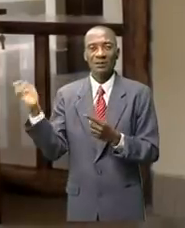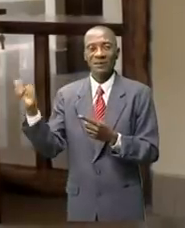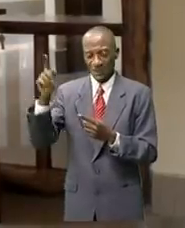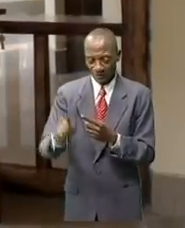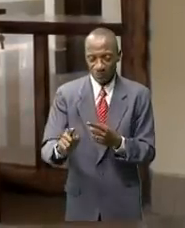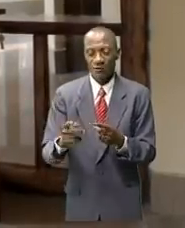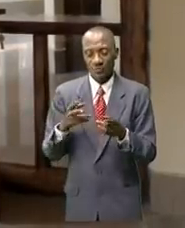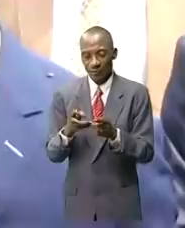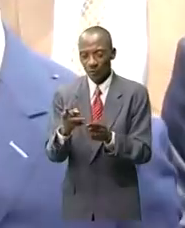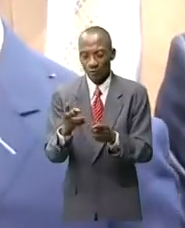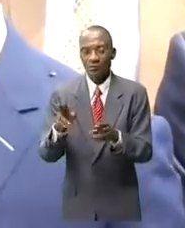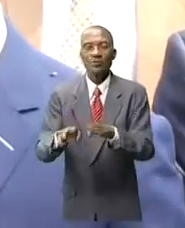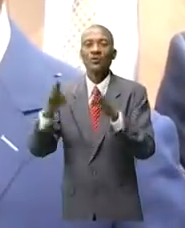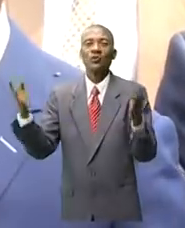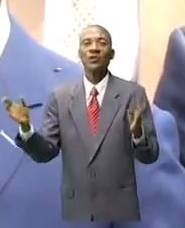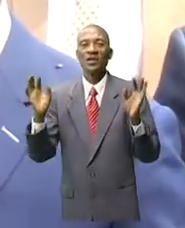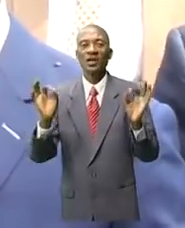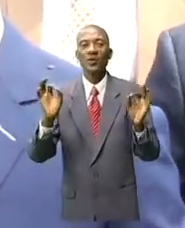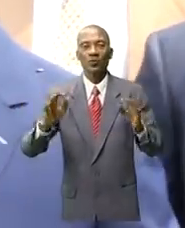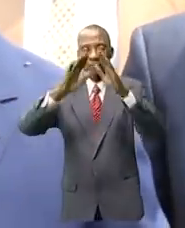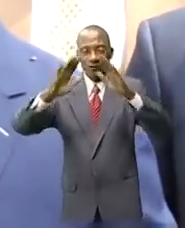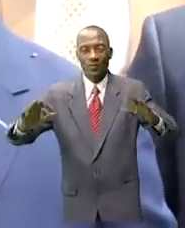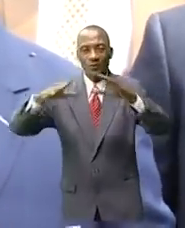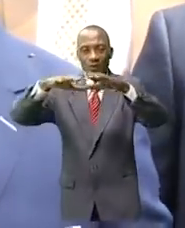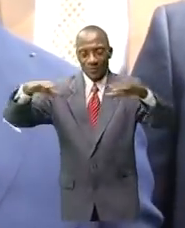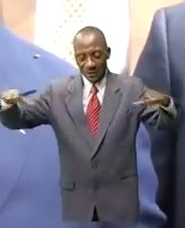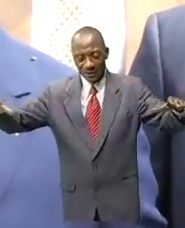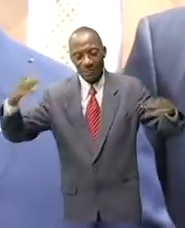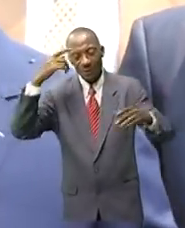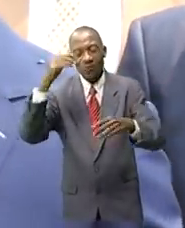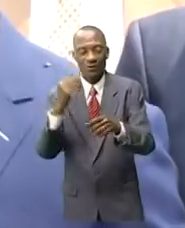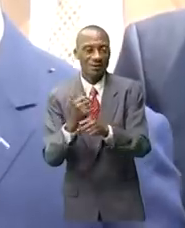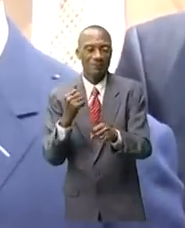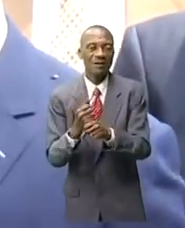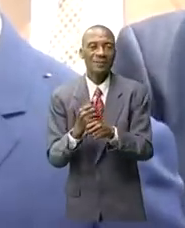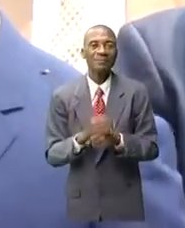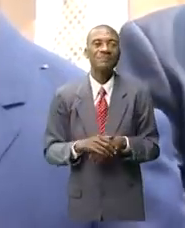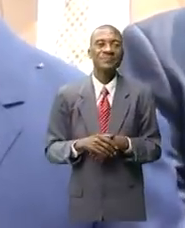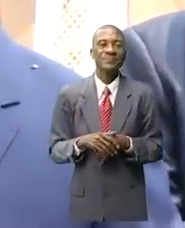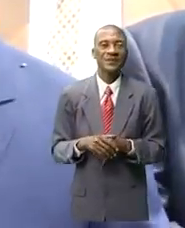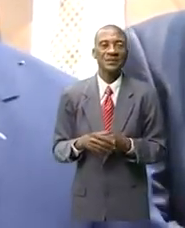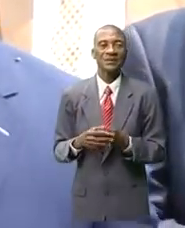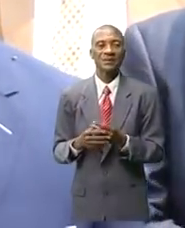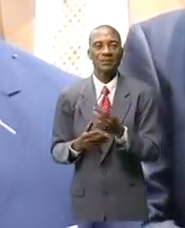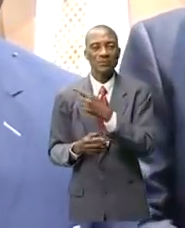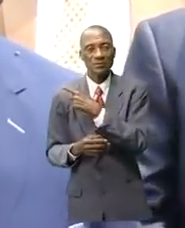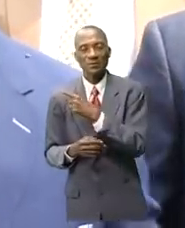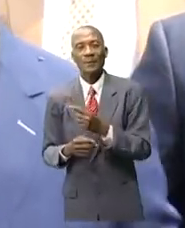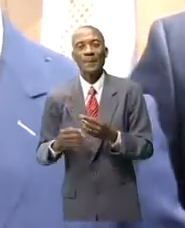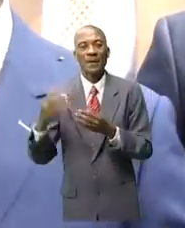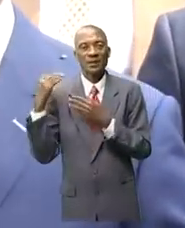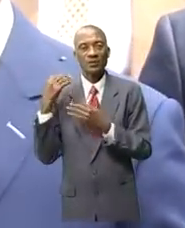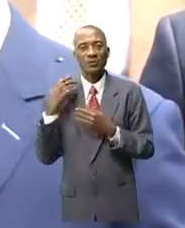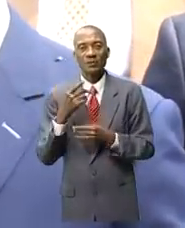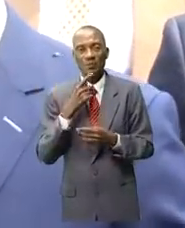genre de bâtiments, ils n'auront aujourd'hui plus un village, c'est vraiment le chef-lieu d'une province. Ça doit interpeller les